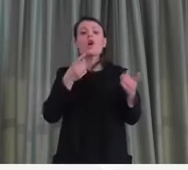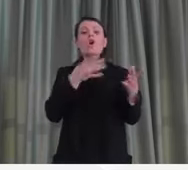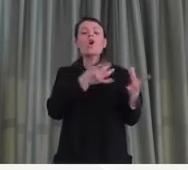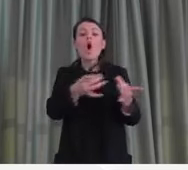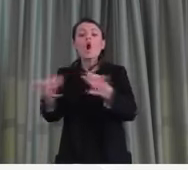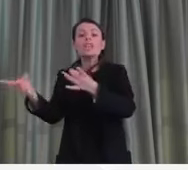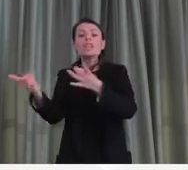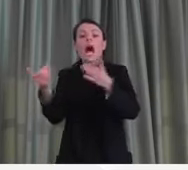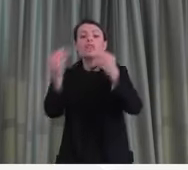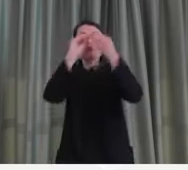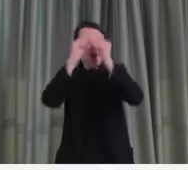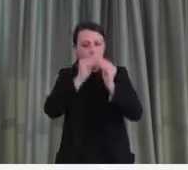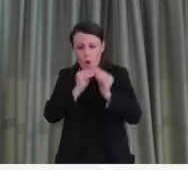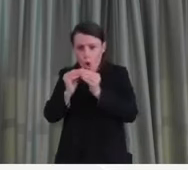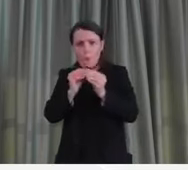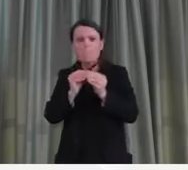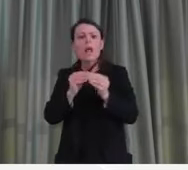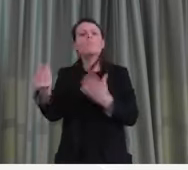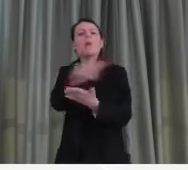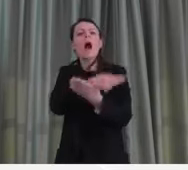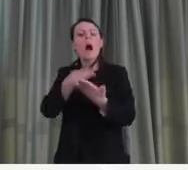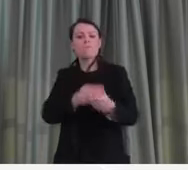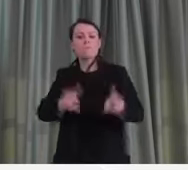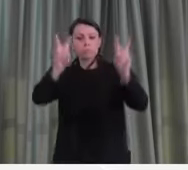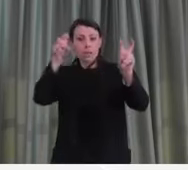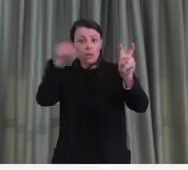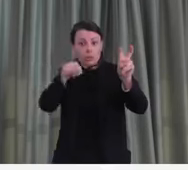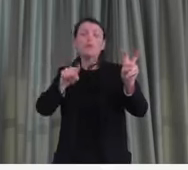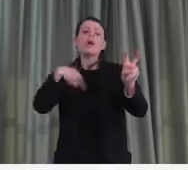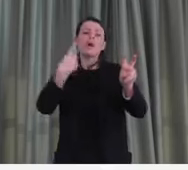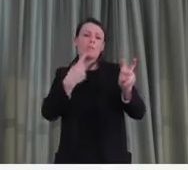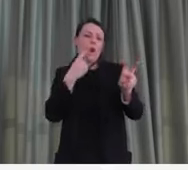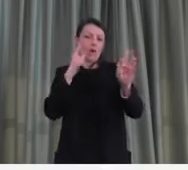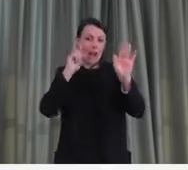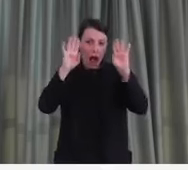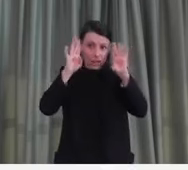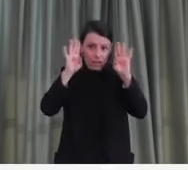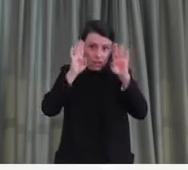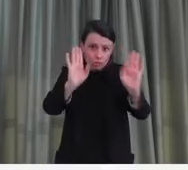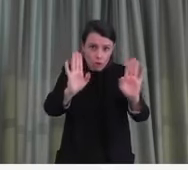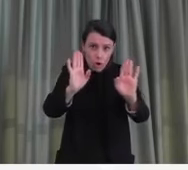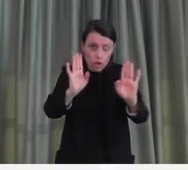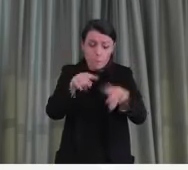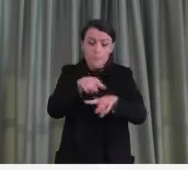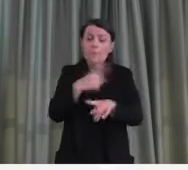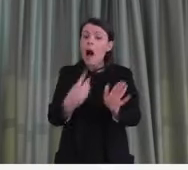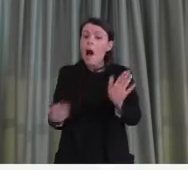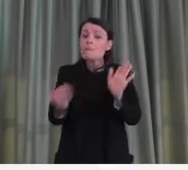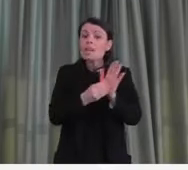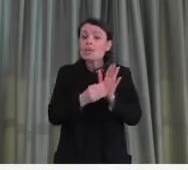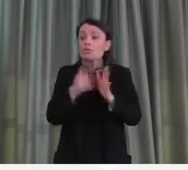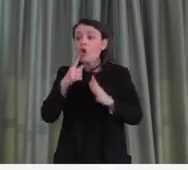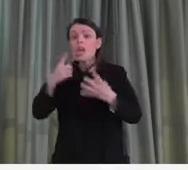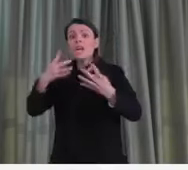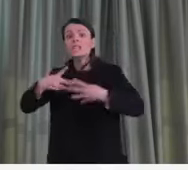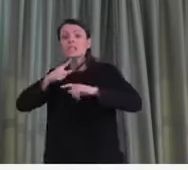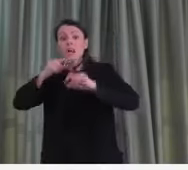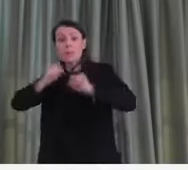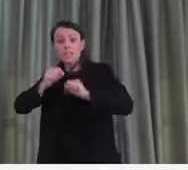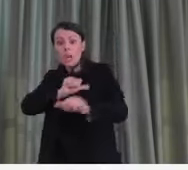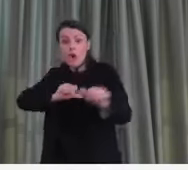una cosa importante l'applicazione non sostituisce il sistema sanitario non sostituisce